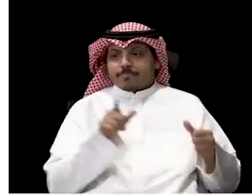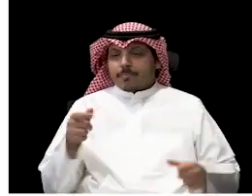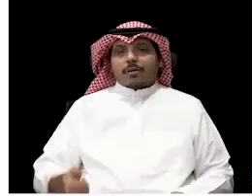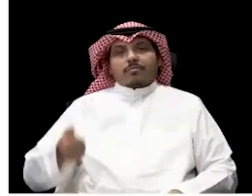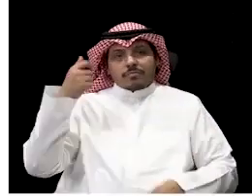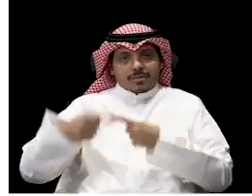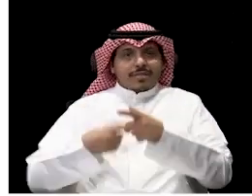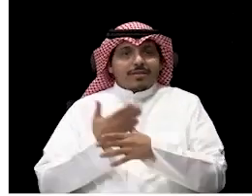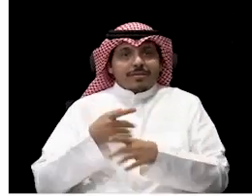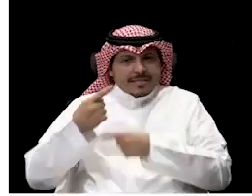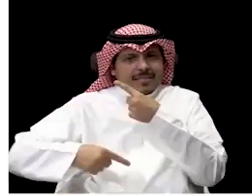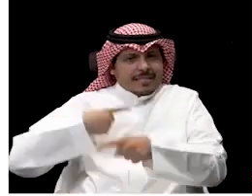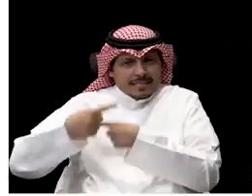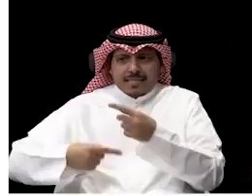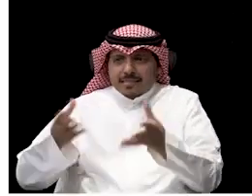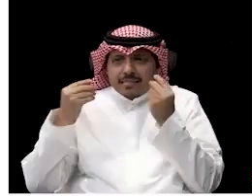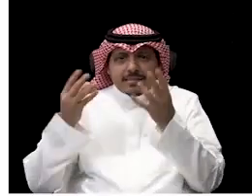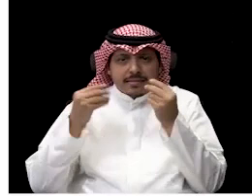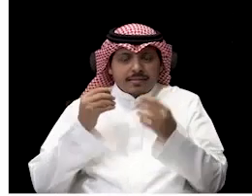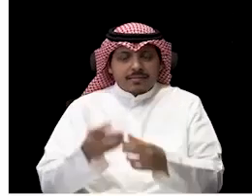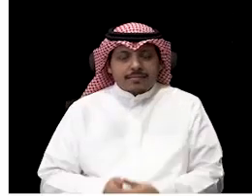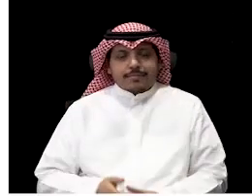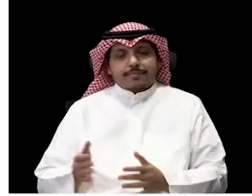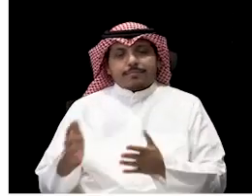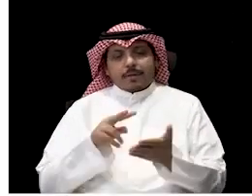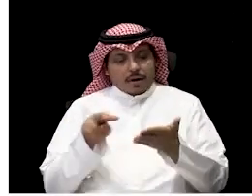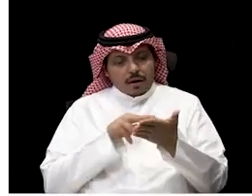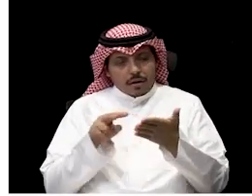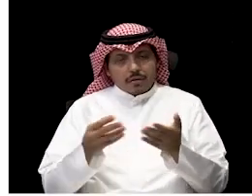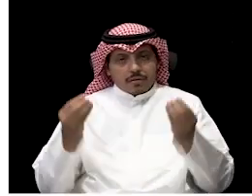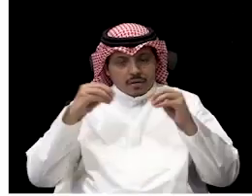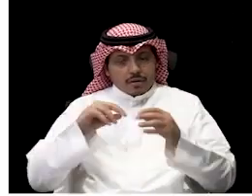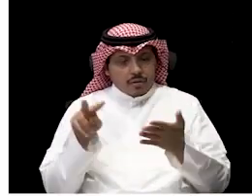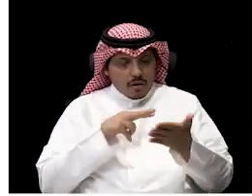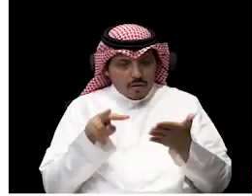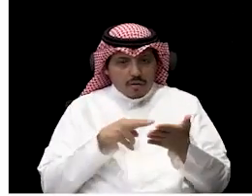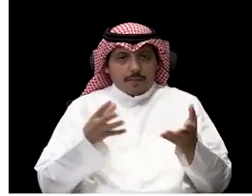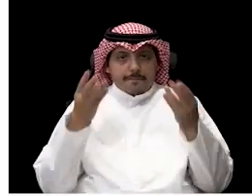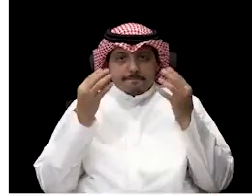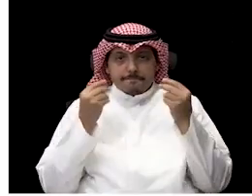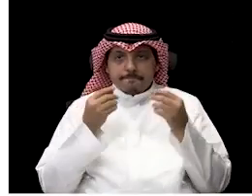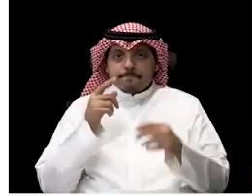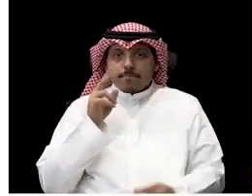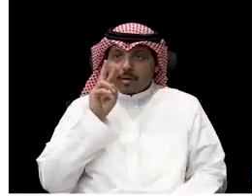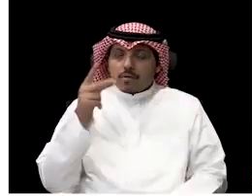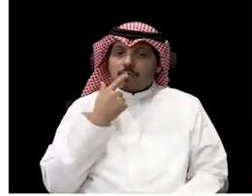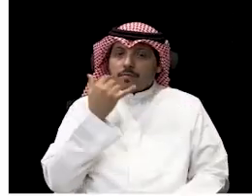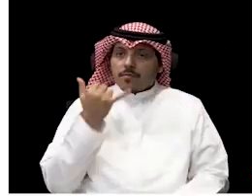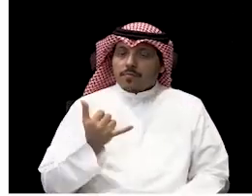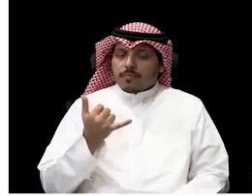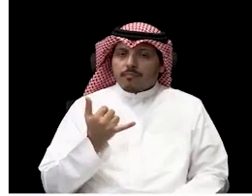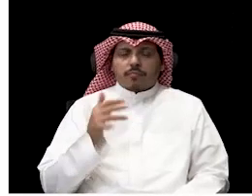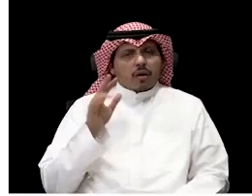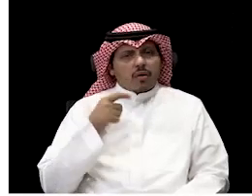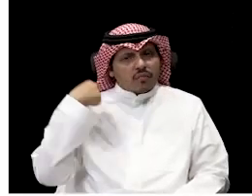ماذا؟ نطلع على ماذا؟ خبرات الآخرين، القراءة، زيادة وعينا بالاطلاع على مقاطع فيديو تختص